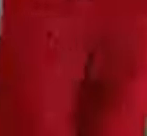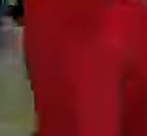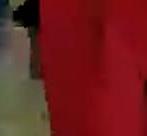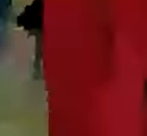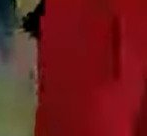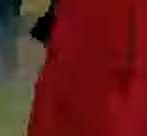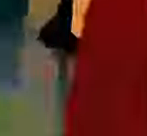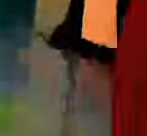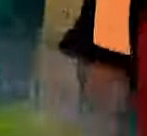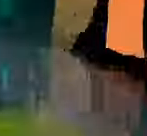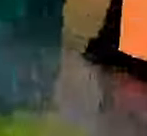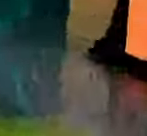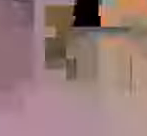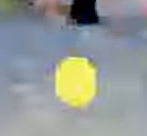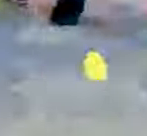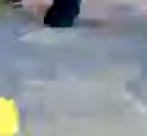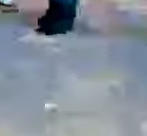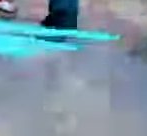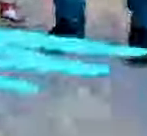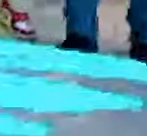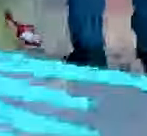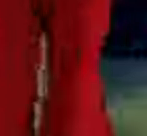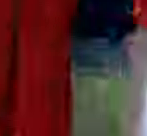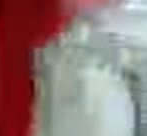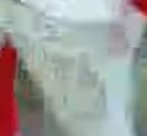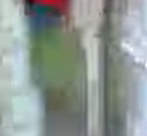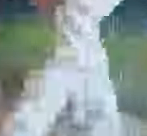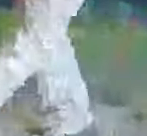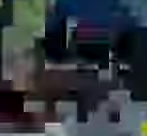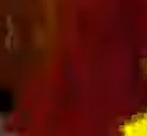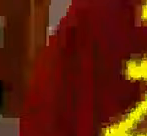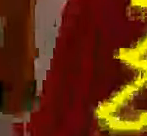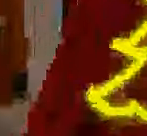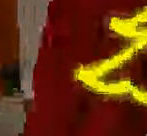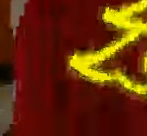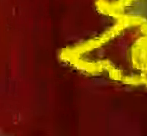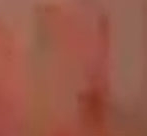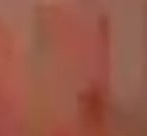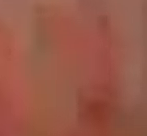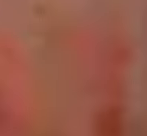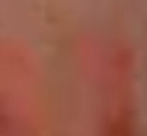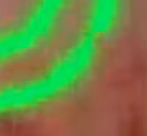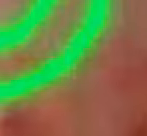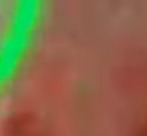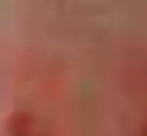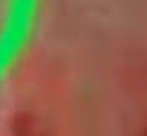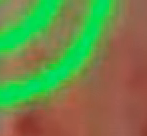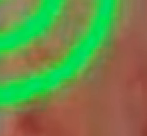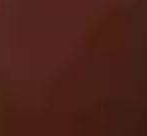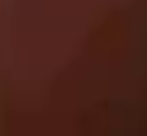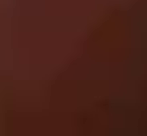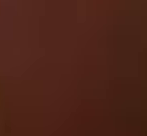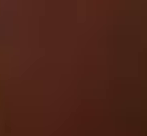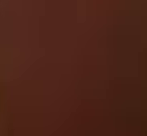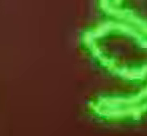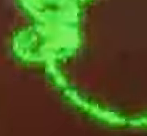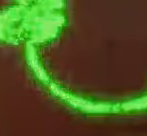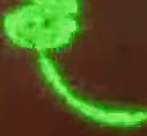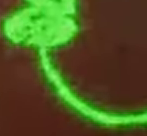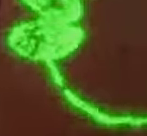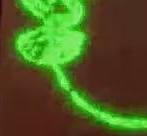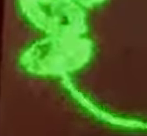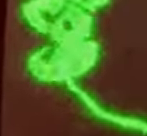kami kasama mo sa habang panahon. Sabay-sabay tayo na mapapatalon sa masaabangan na bago sa bago taon. The best